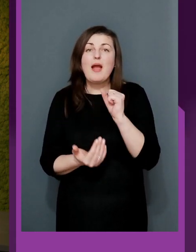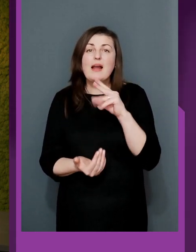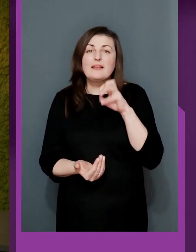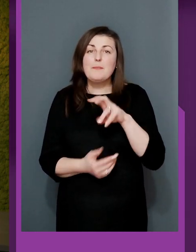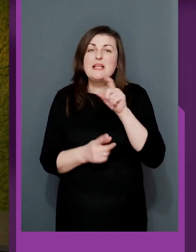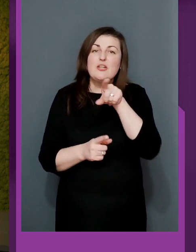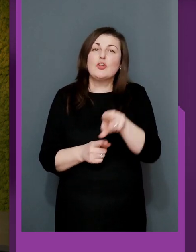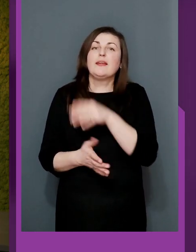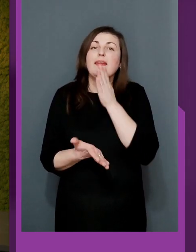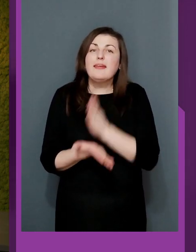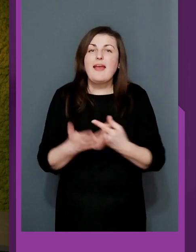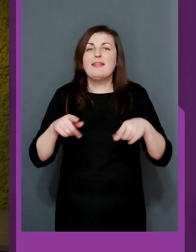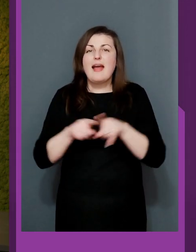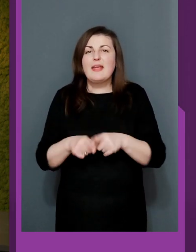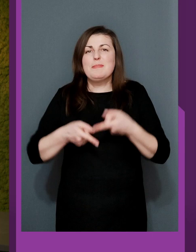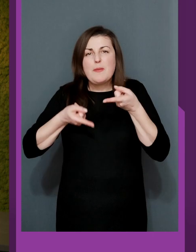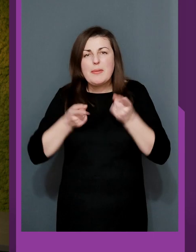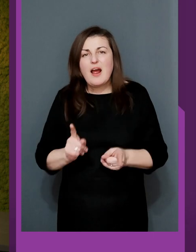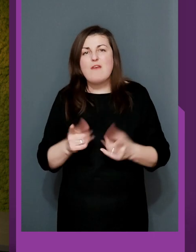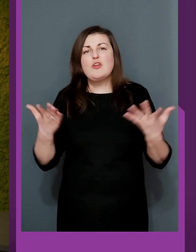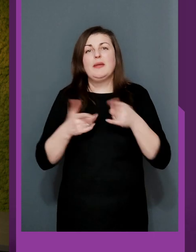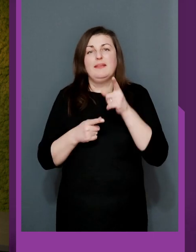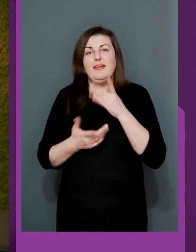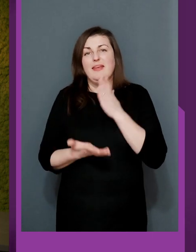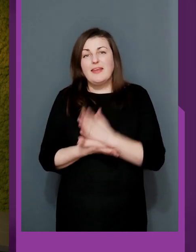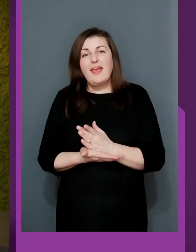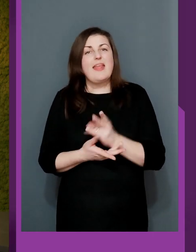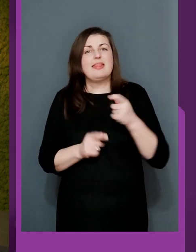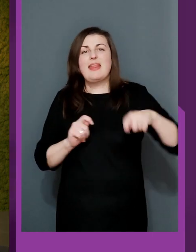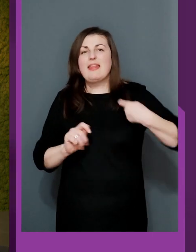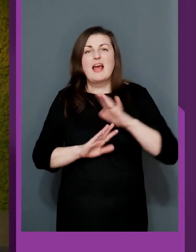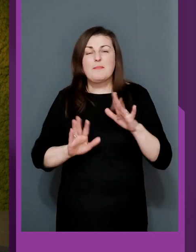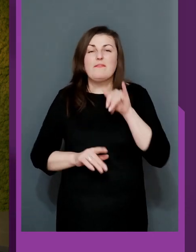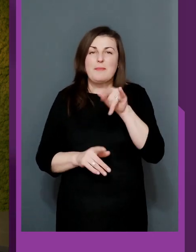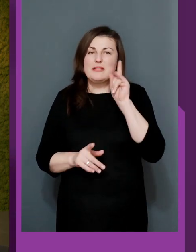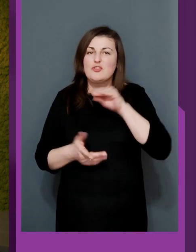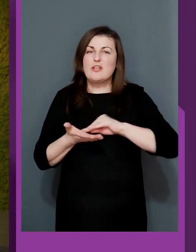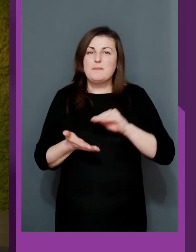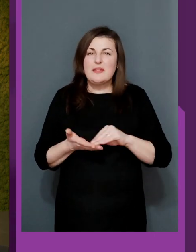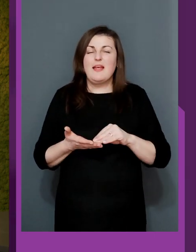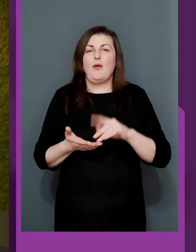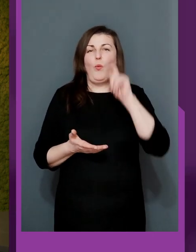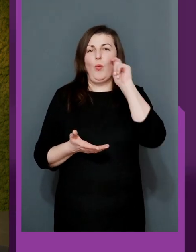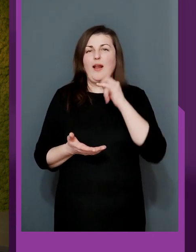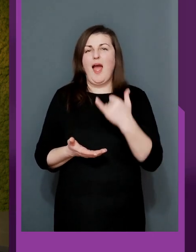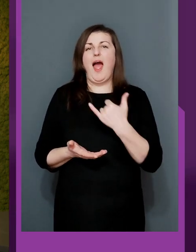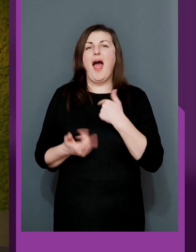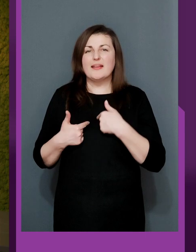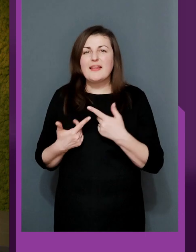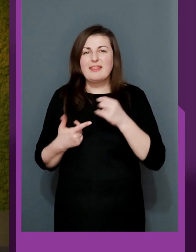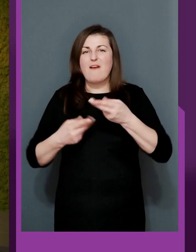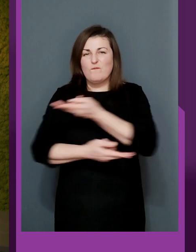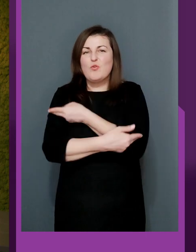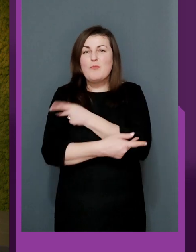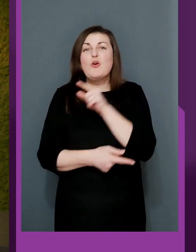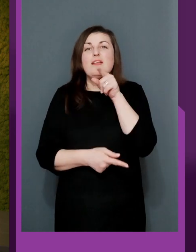артеме за те що ти є таким справжнім таким яким ти є І недарма в тебе знаєш написано А youan на футболці